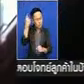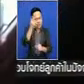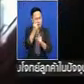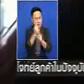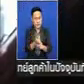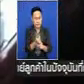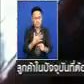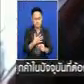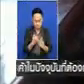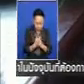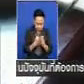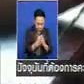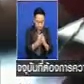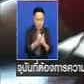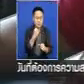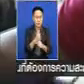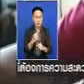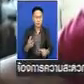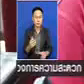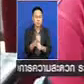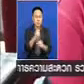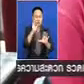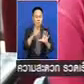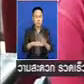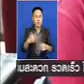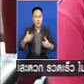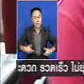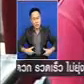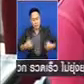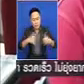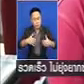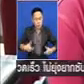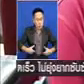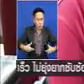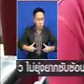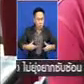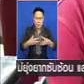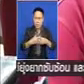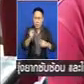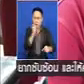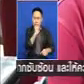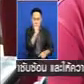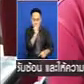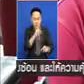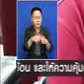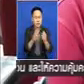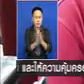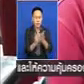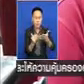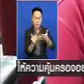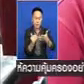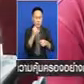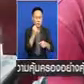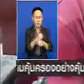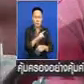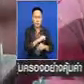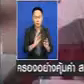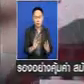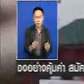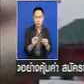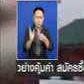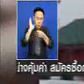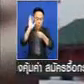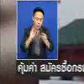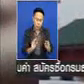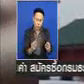ป็นจริงทำให้คุณขวัญชัยตัดสินใจที่จะสมัครเป็นตลกประจำวงดนตรีลูกทุ่งแล้วก็ขยับขึ้นมาเป็นโฆษกจัดรายการวิทยุนะ